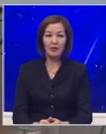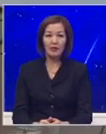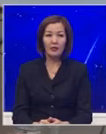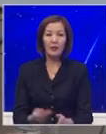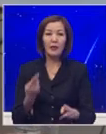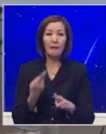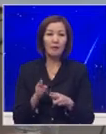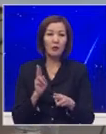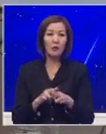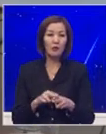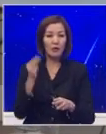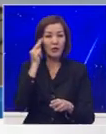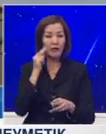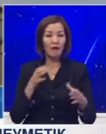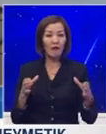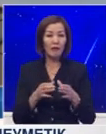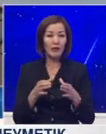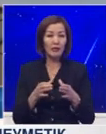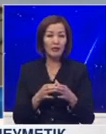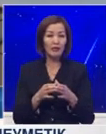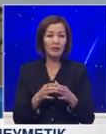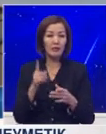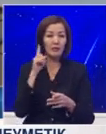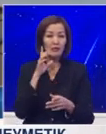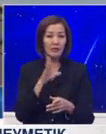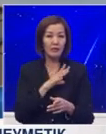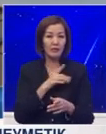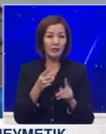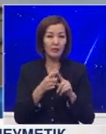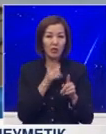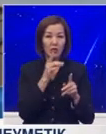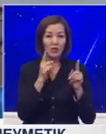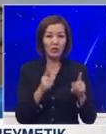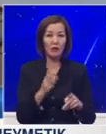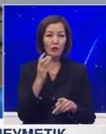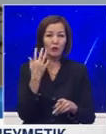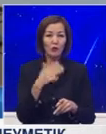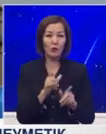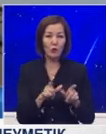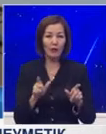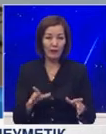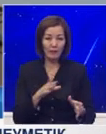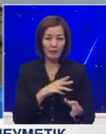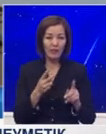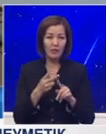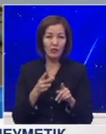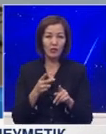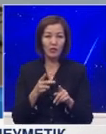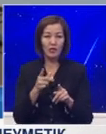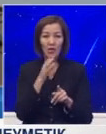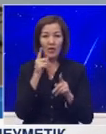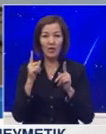Бұл кісілердің жаңа айтқан сөздерін естідіңіздер. Мысалы, бірінші этапқа бұл кісілер 350 адам деп тұрса, екінші этапқа 1000